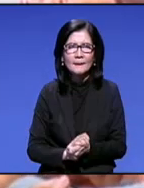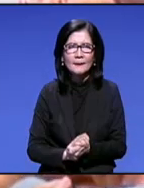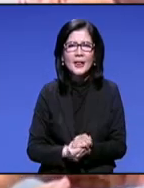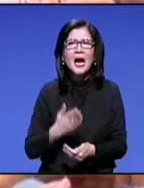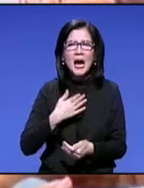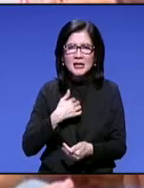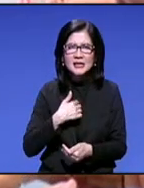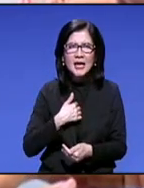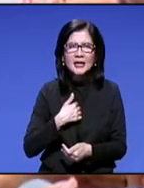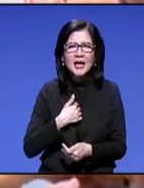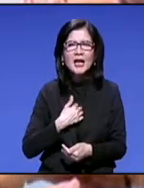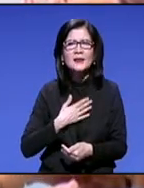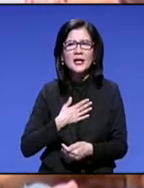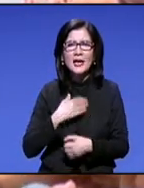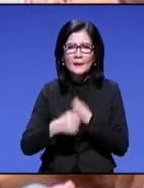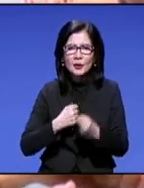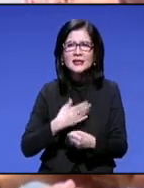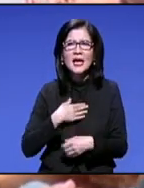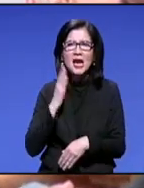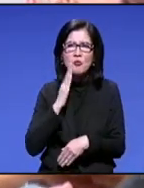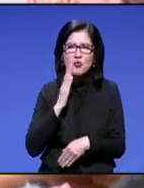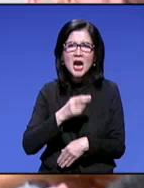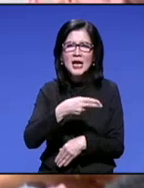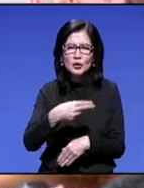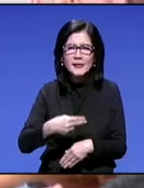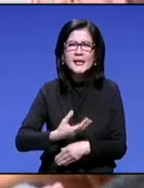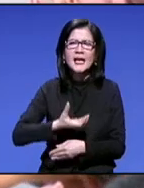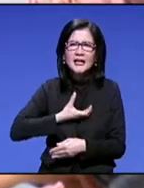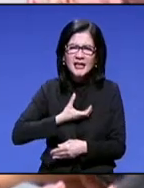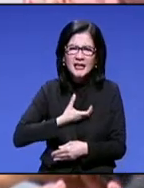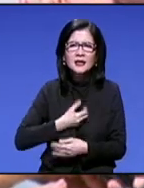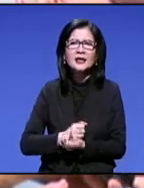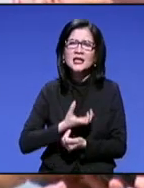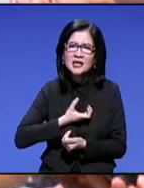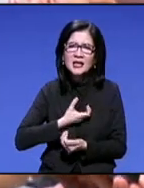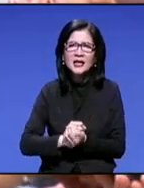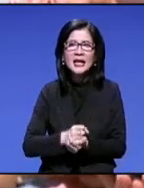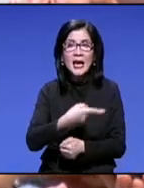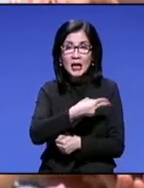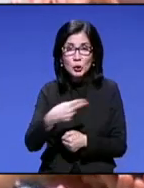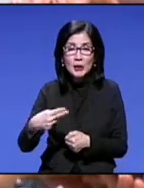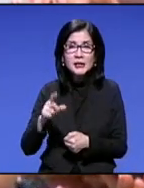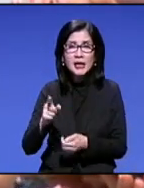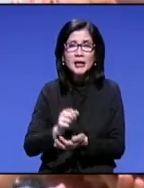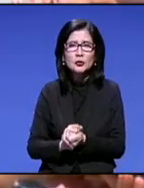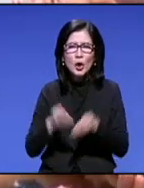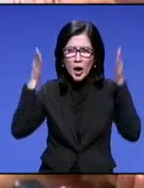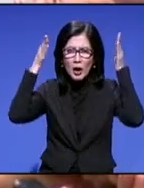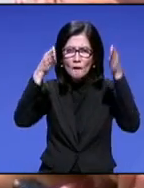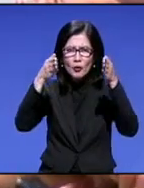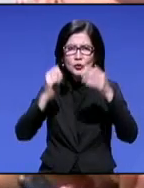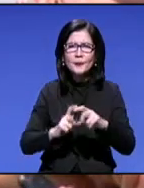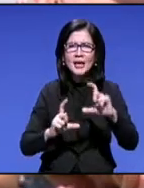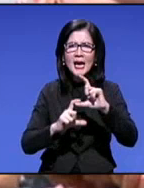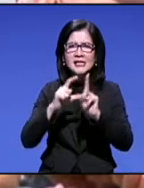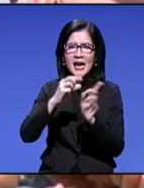Saya sebagai pelaku industri, anak muda Indonesia ingin sekali Indonesia itu yuk fokus ke SDM